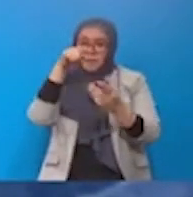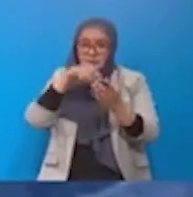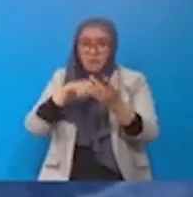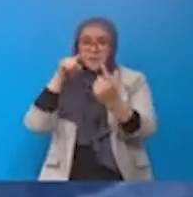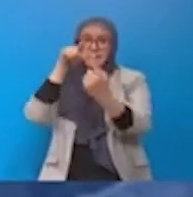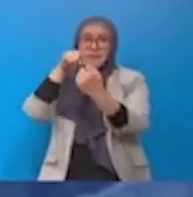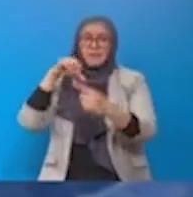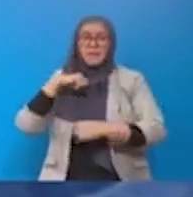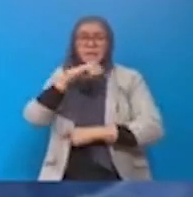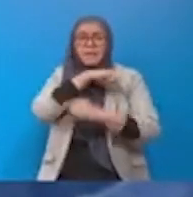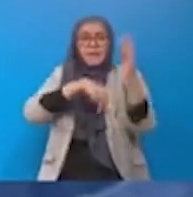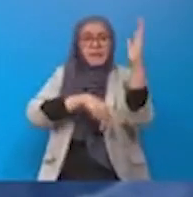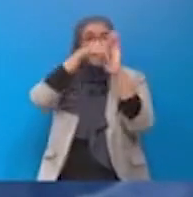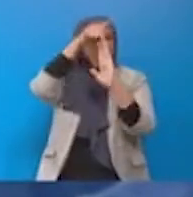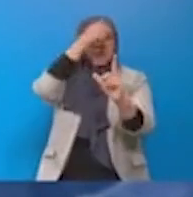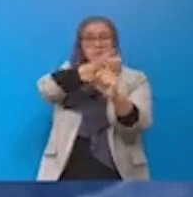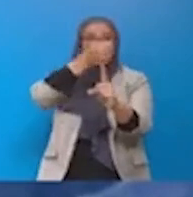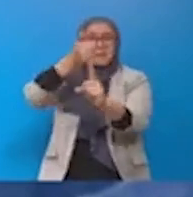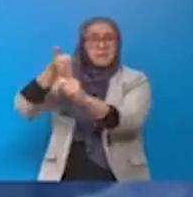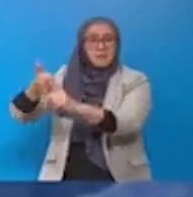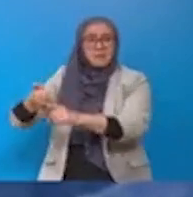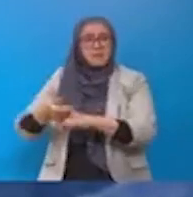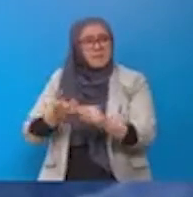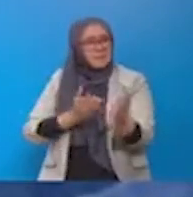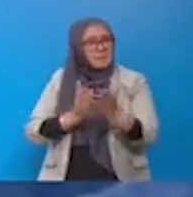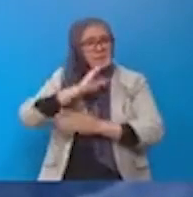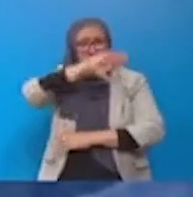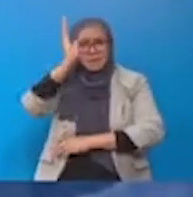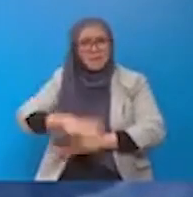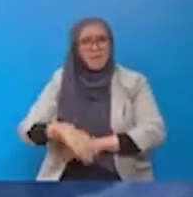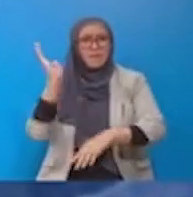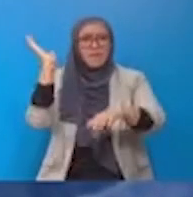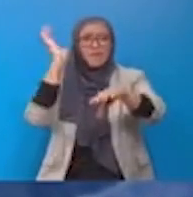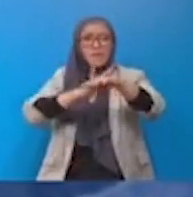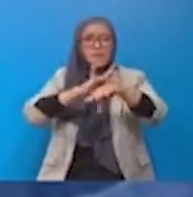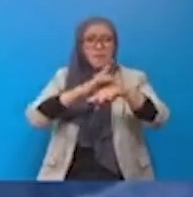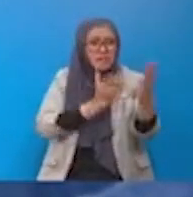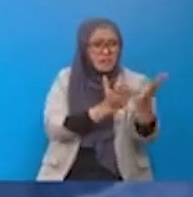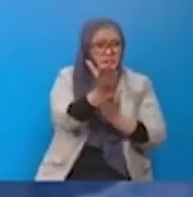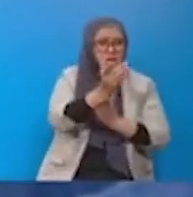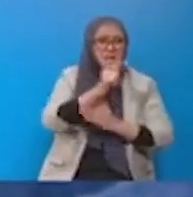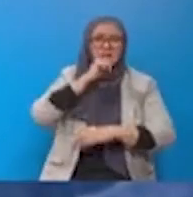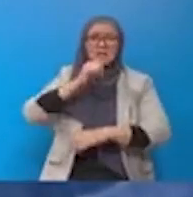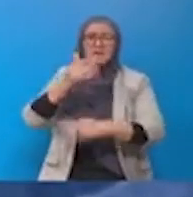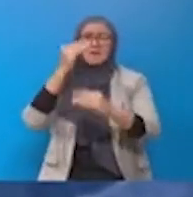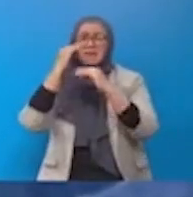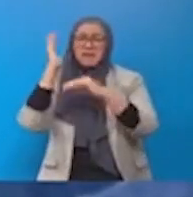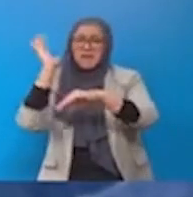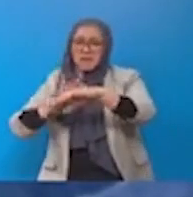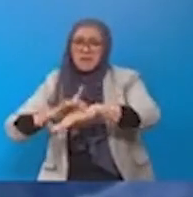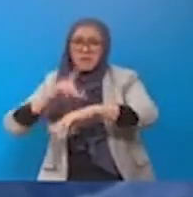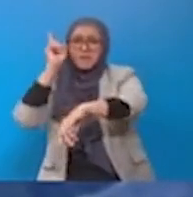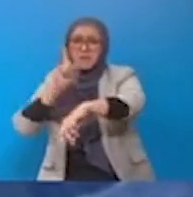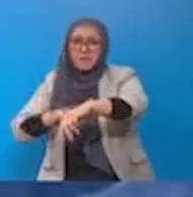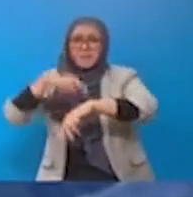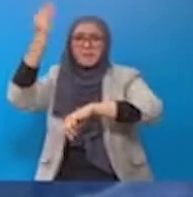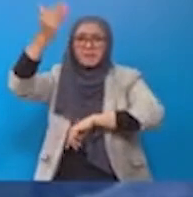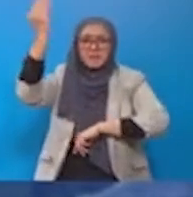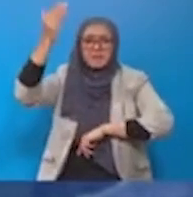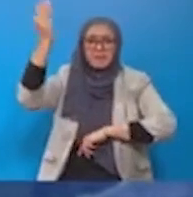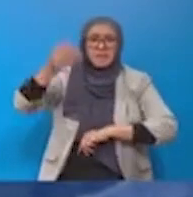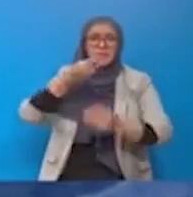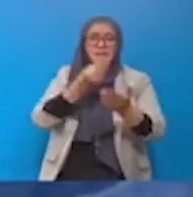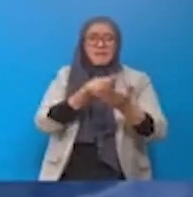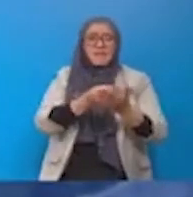yang langsung tidak menyentuh hak dan juga tempo masa untuk perbahasan budget dan